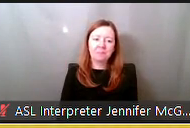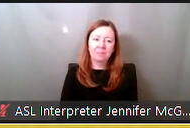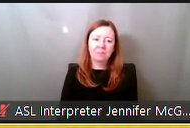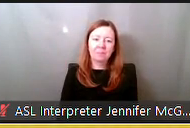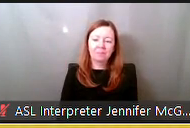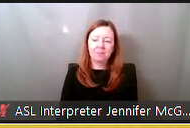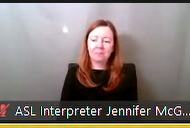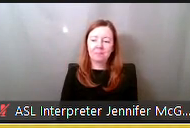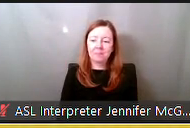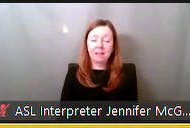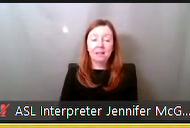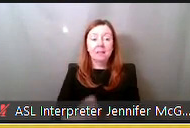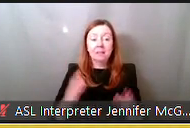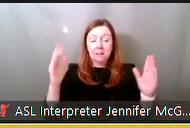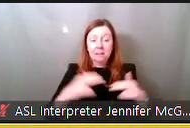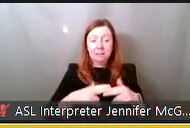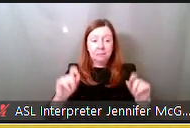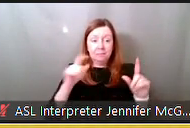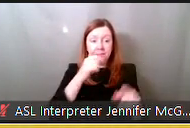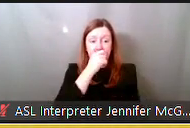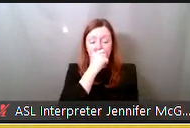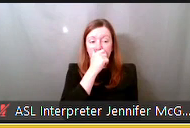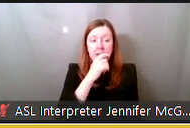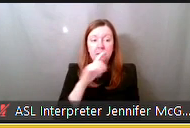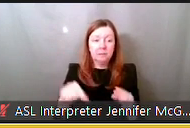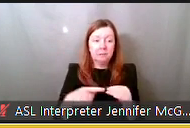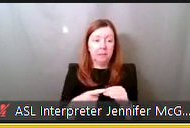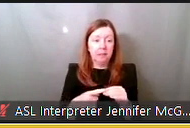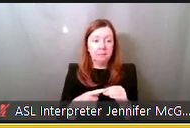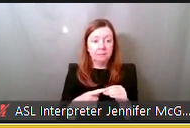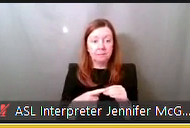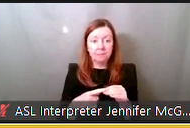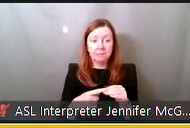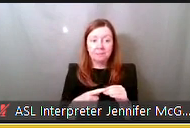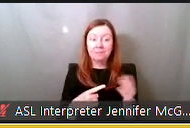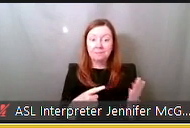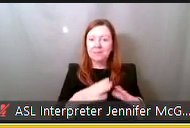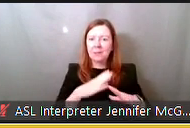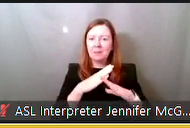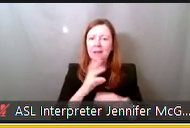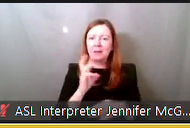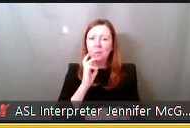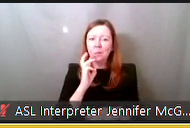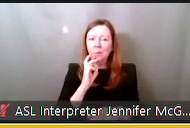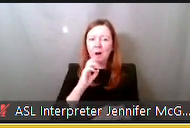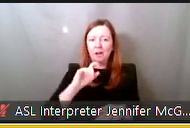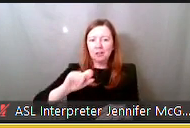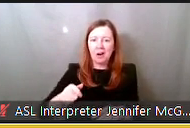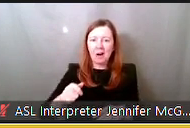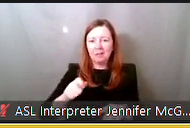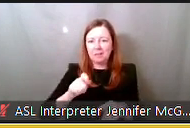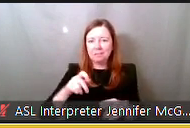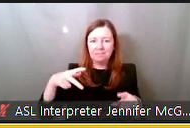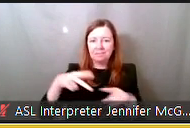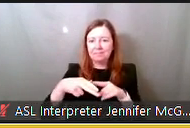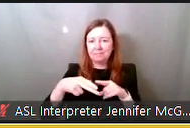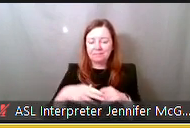能够帮助你们准备好今天迎接今年的夏天。好，最后一个是